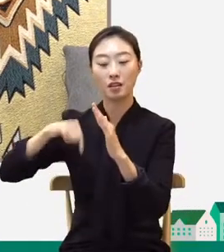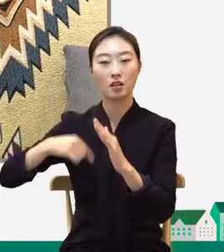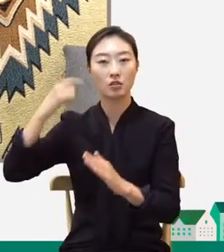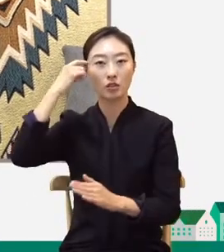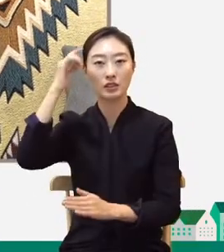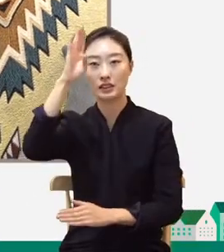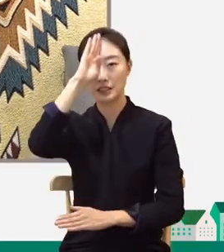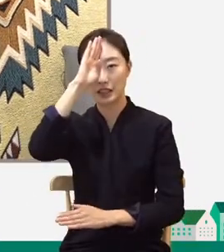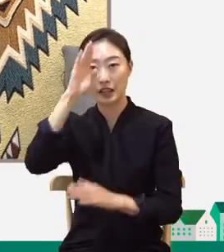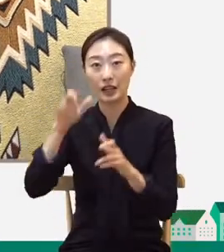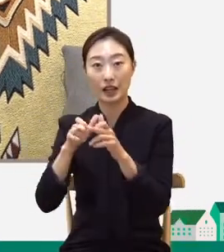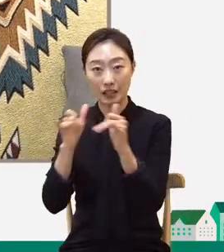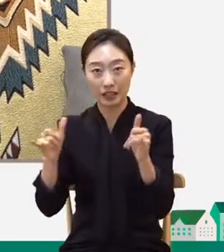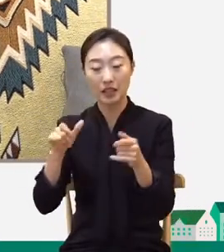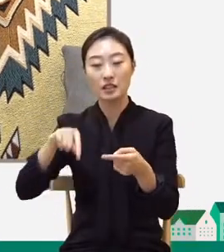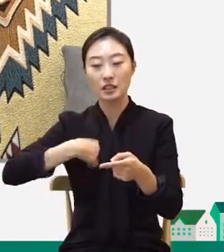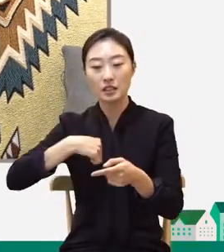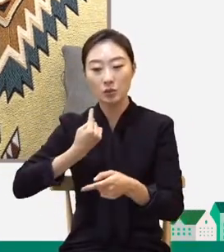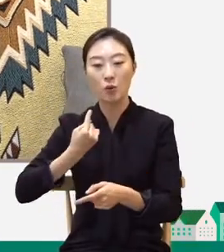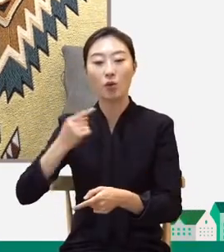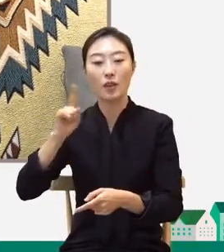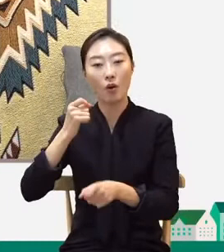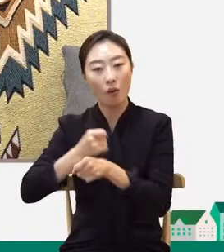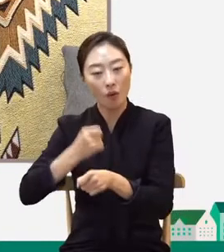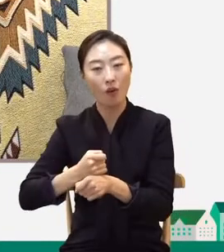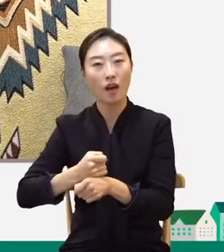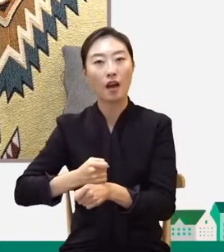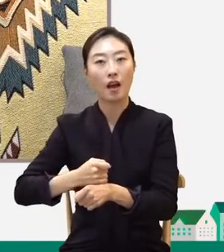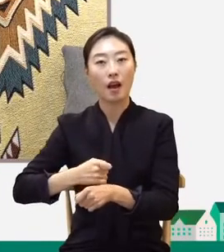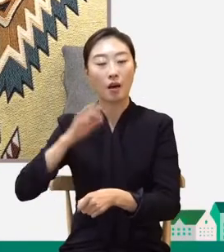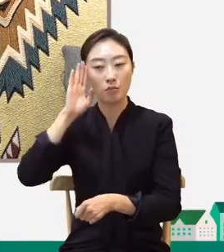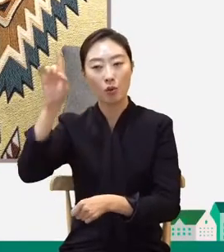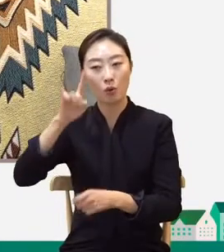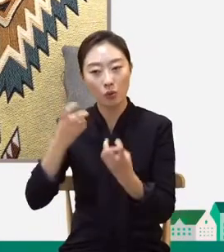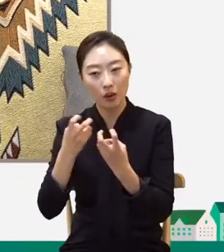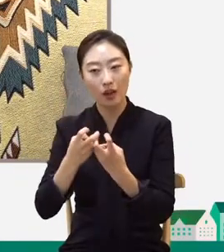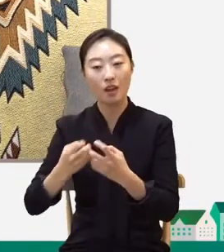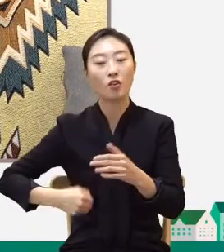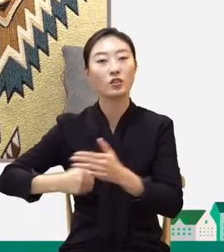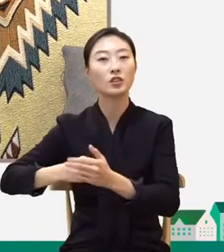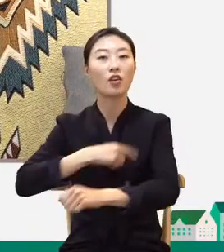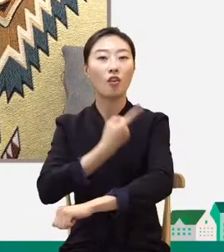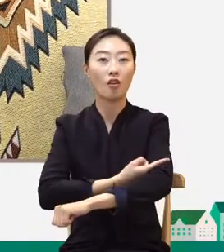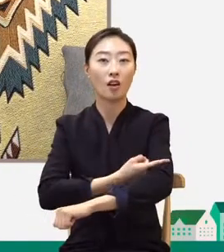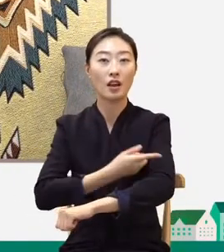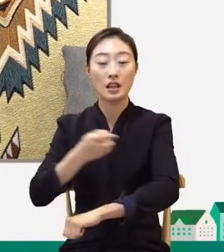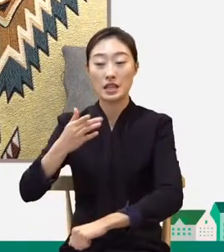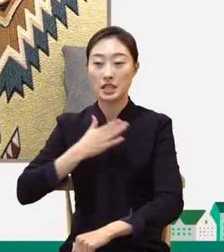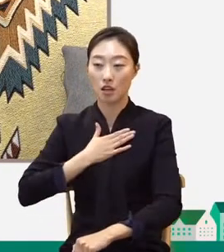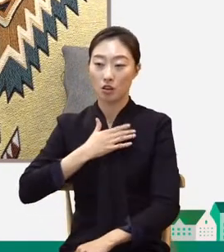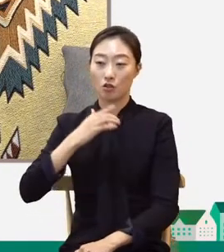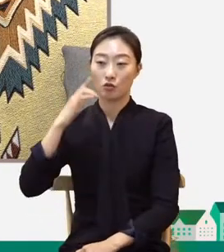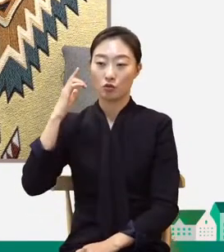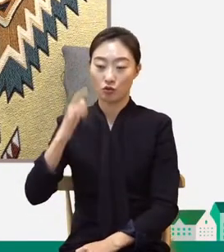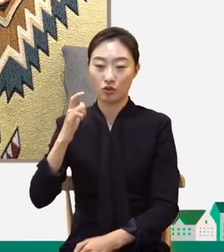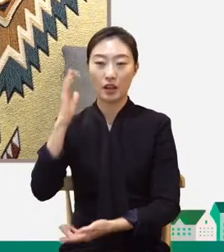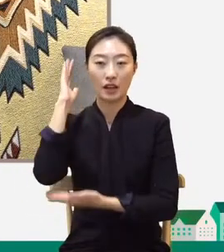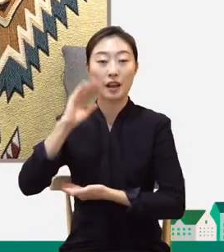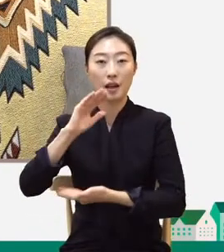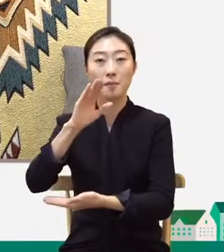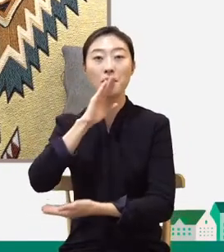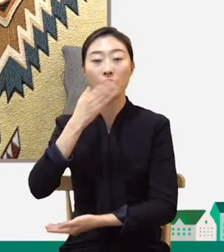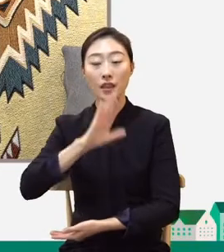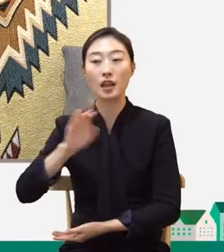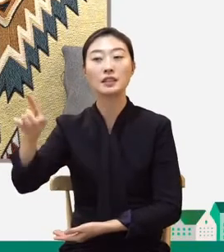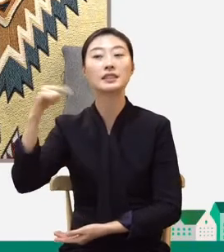할 것인지 결정하는 그 과정을 겪게 되고, 그게 바로 우리가 때로는 자기 주장으로 보이지만 그게 바로 자기가 생각하고